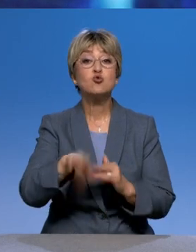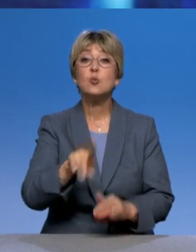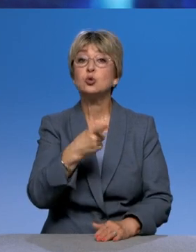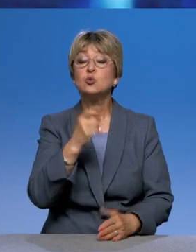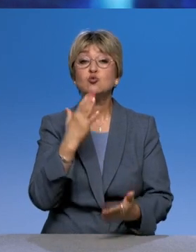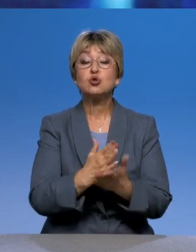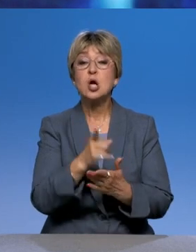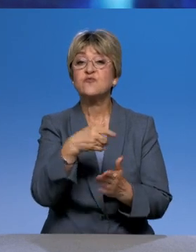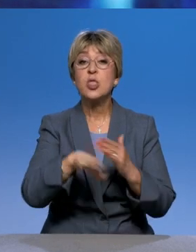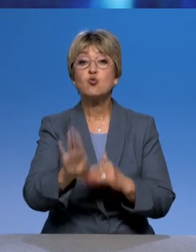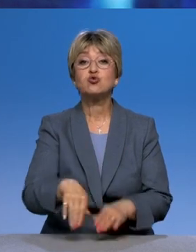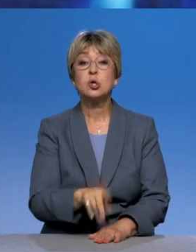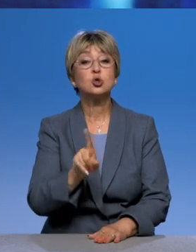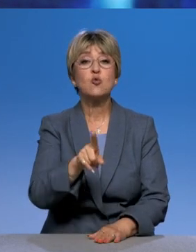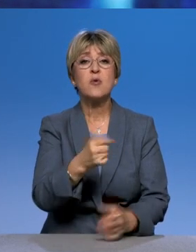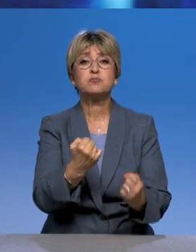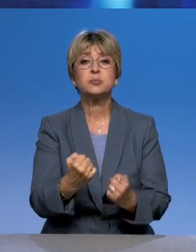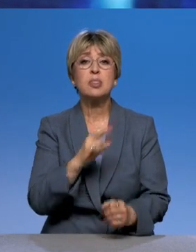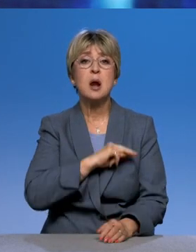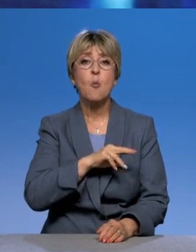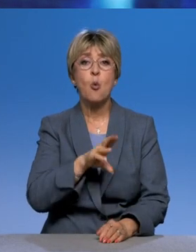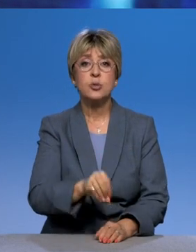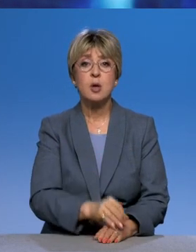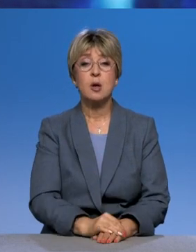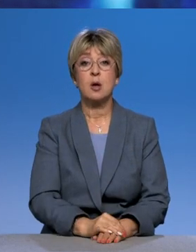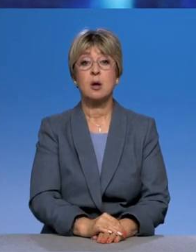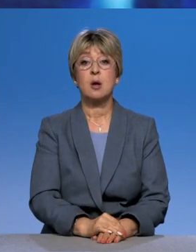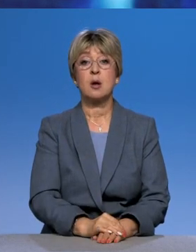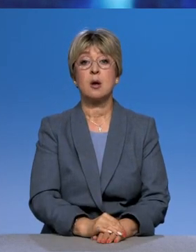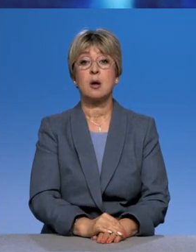в 16:45? Что вас задержало? Потому что